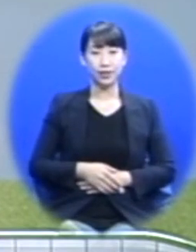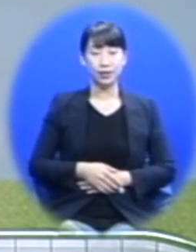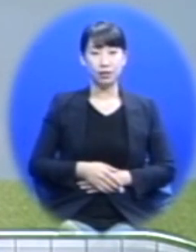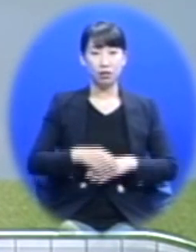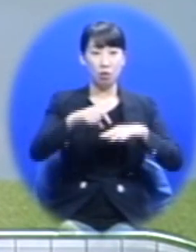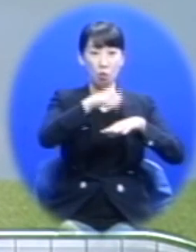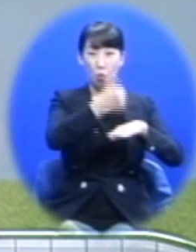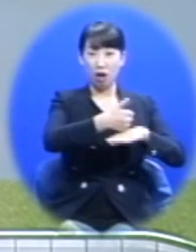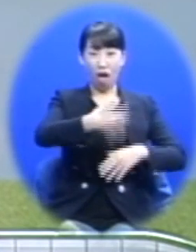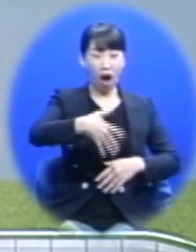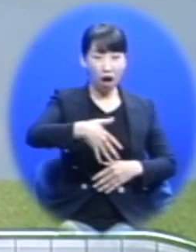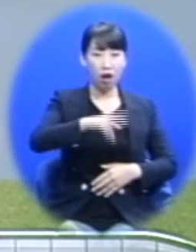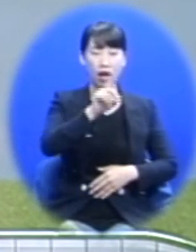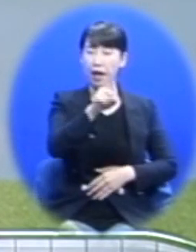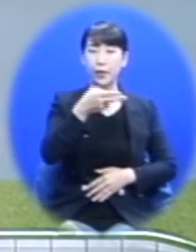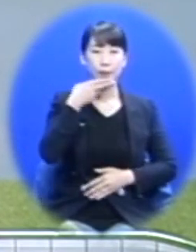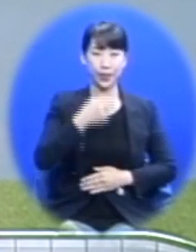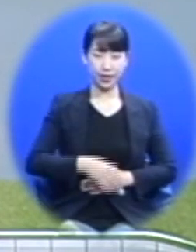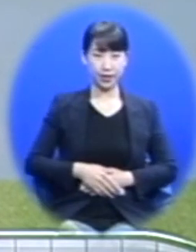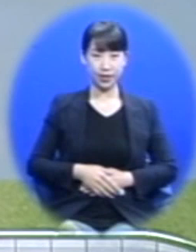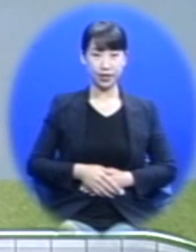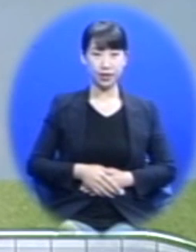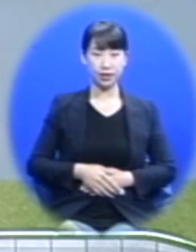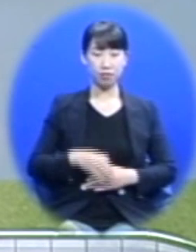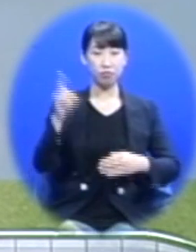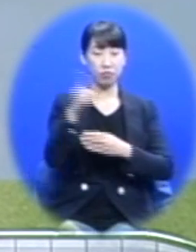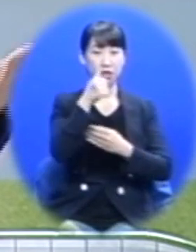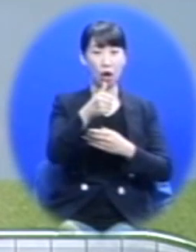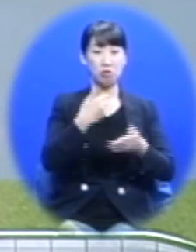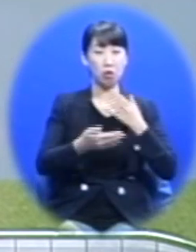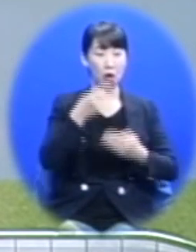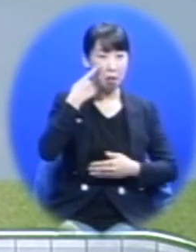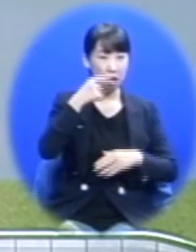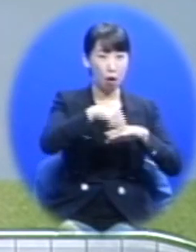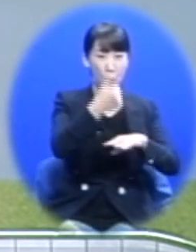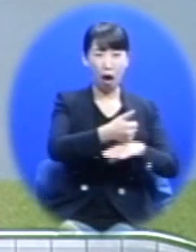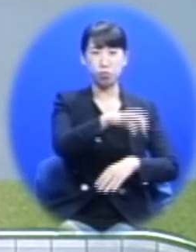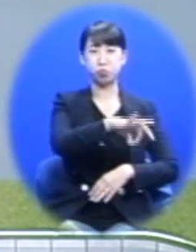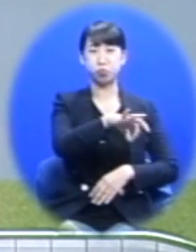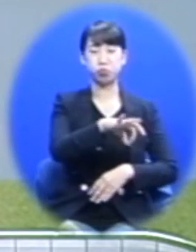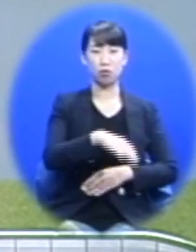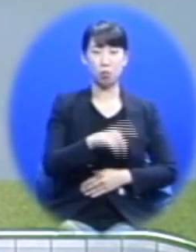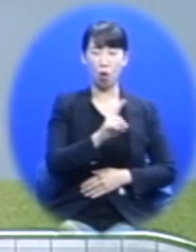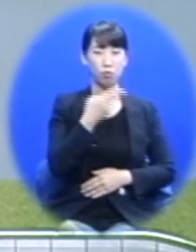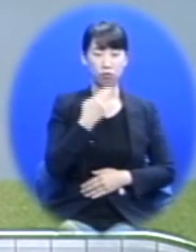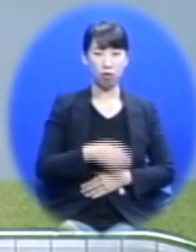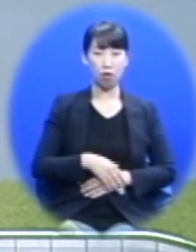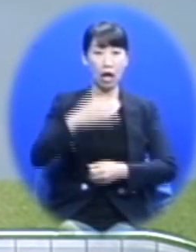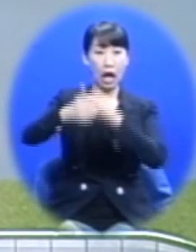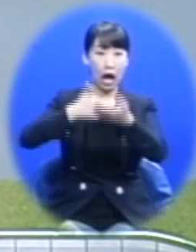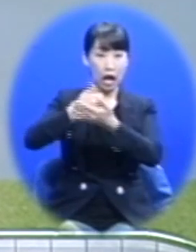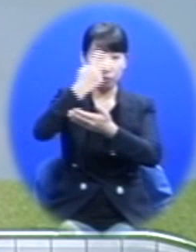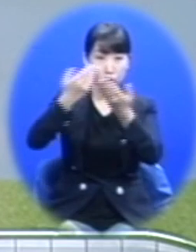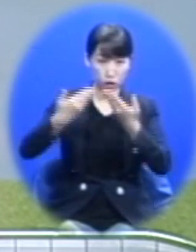왕이 뭐 대단합니까? 실제로 다윗이 겪어보니까 왕 아무것도 아니에요. 하나님이 지켜주셔야